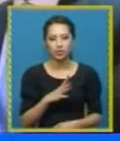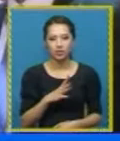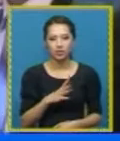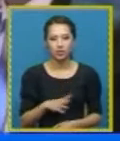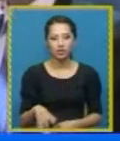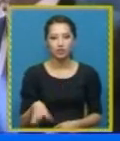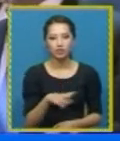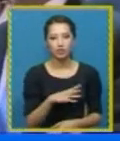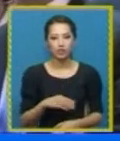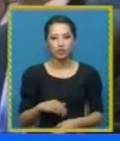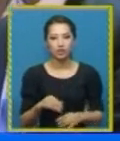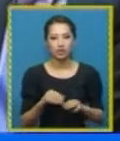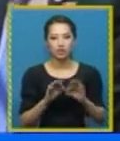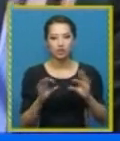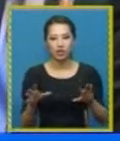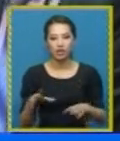осының барлығы жұмылып.